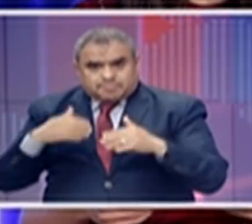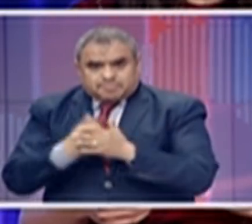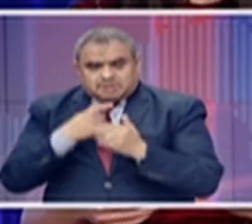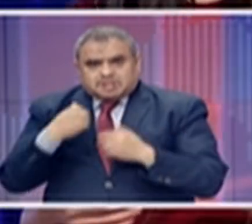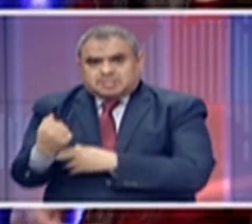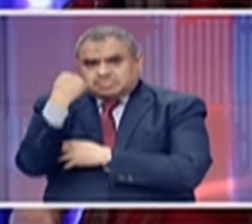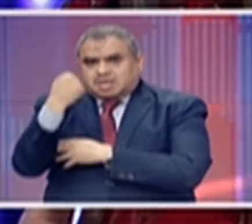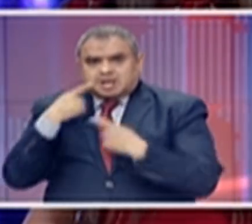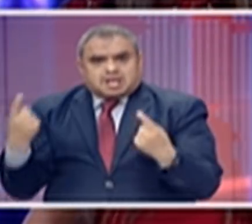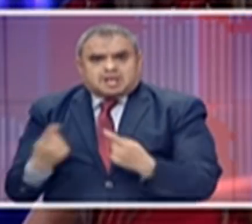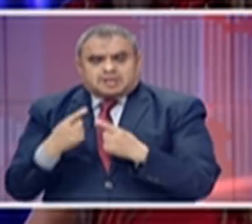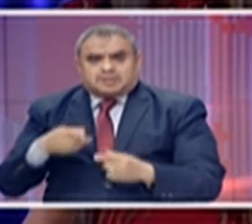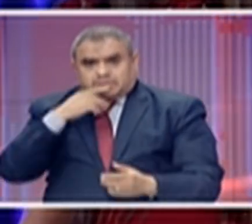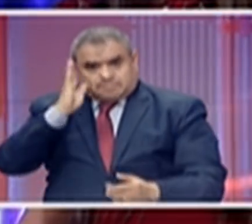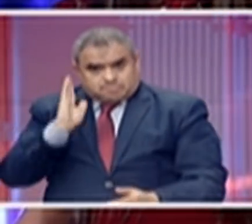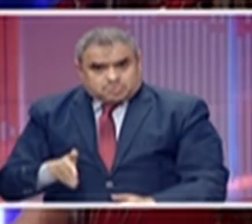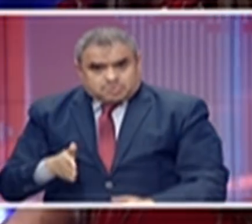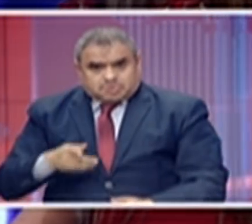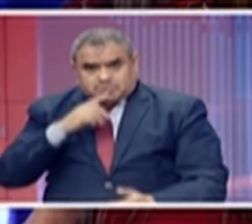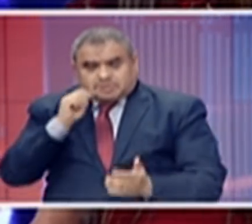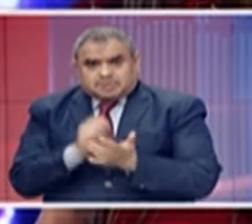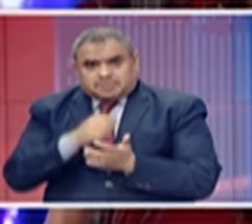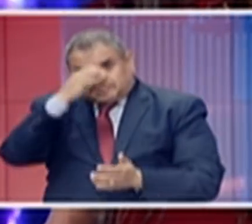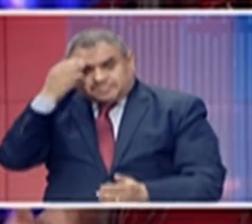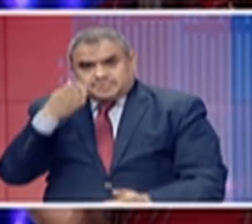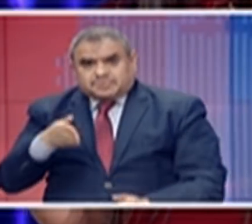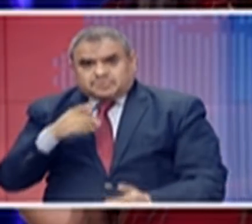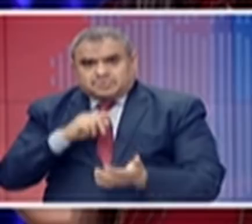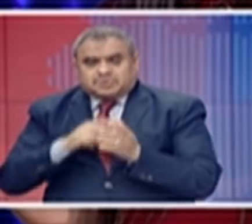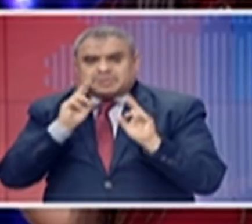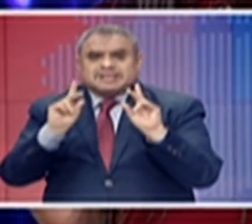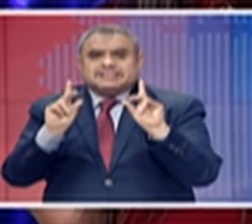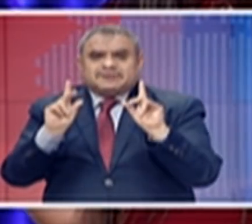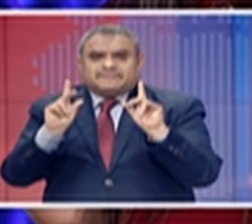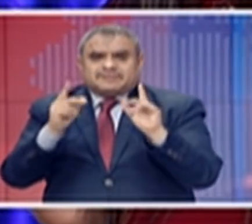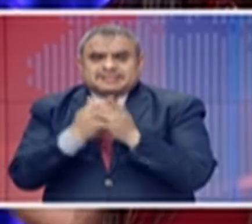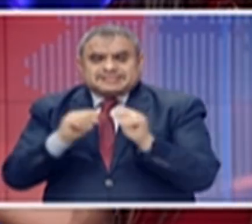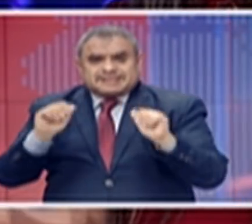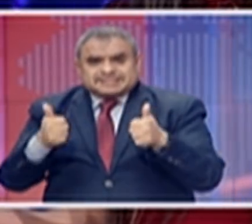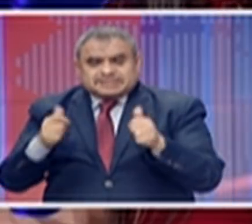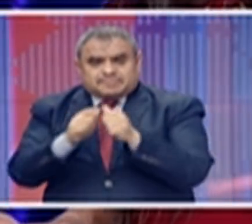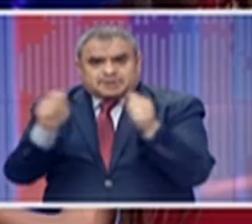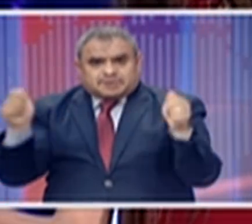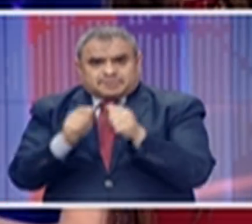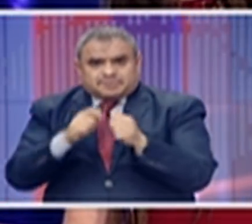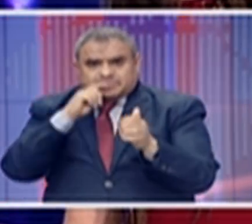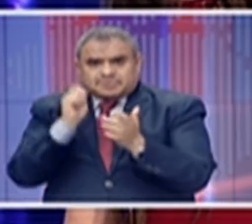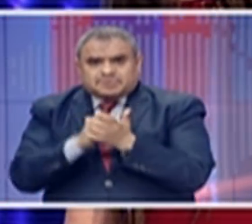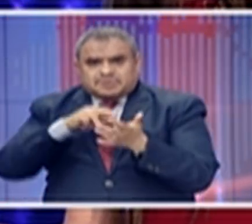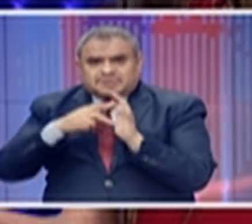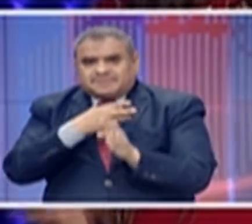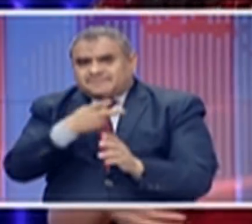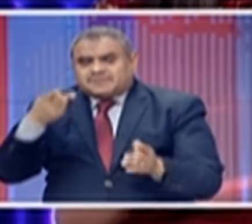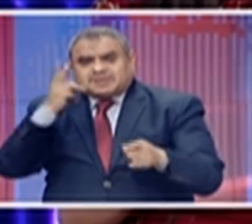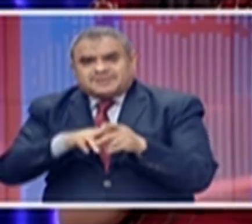طاقة. معقول هو هنا كمان تلفزيون، سينما، مسرح، مش عارفة ألاقيه فين